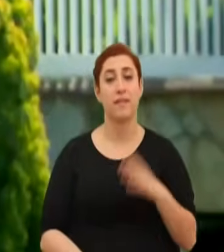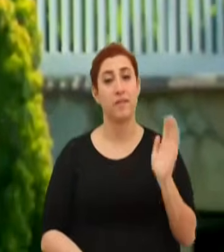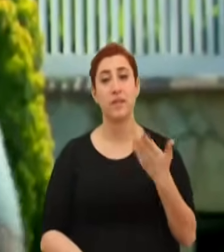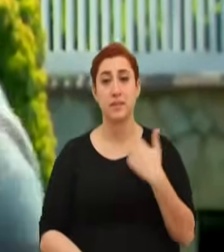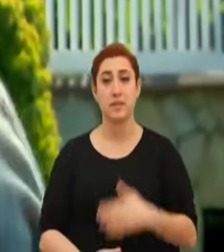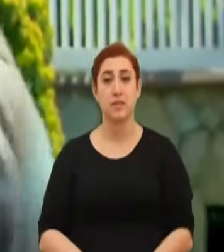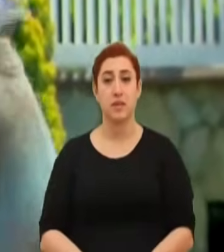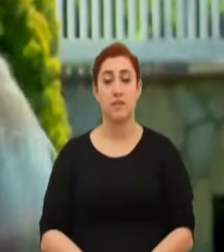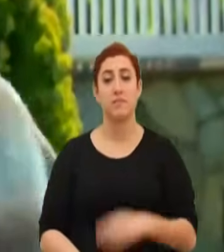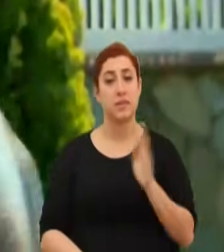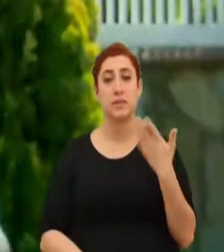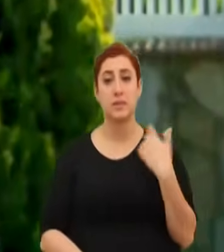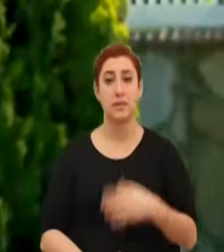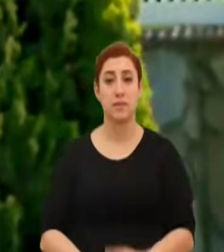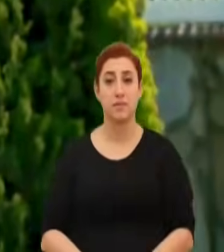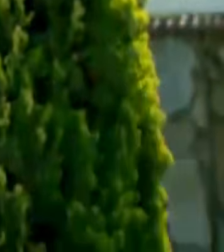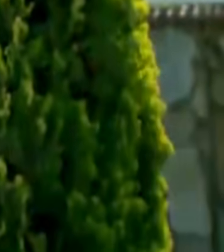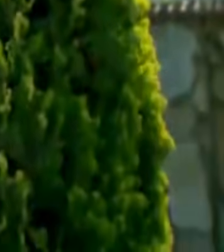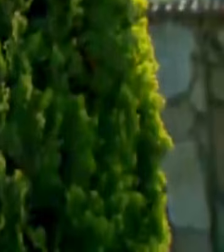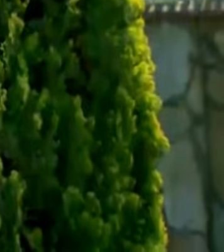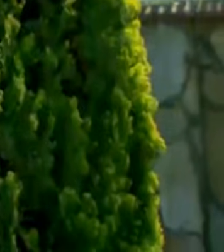Neyse. Neyse.